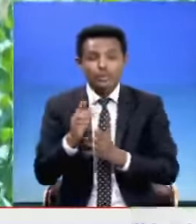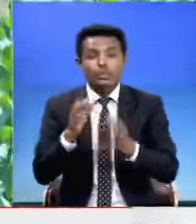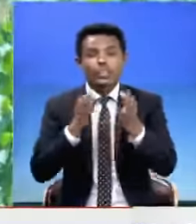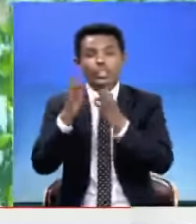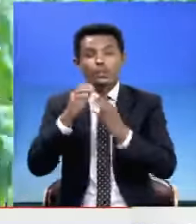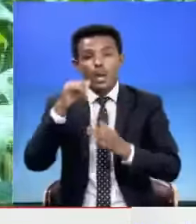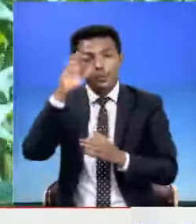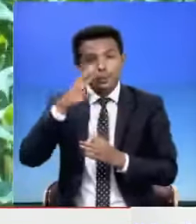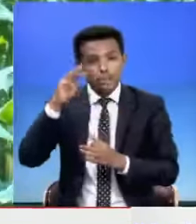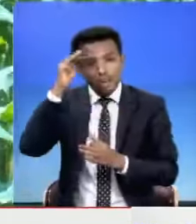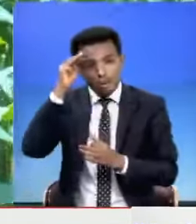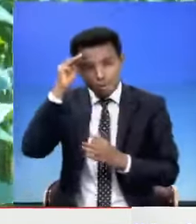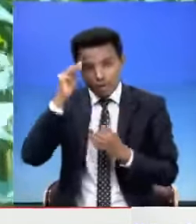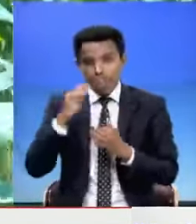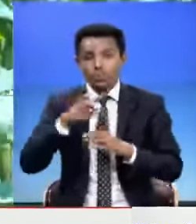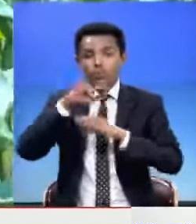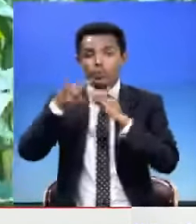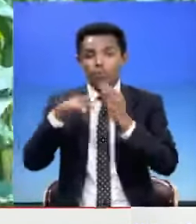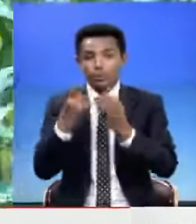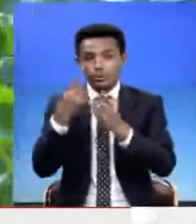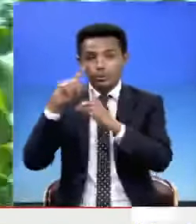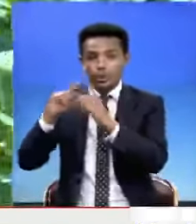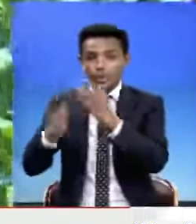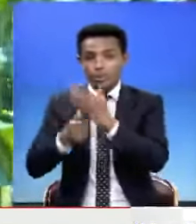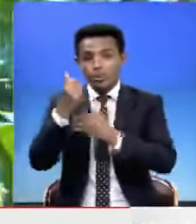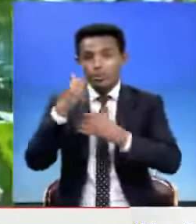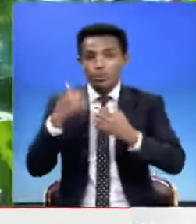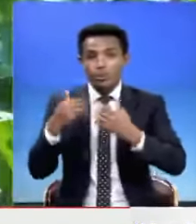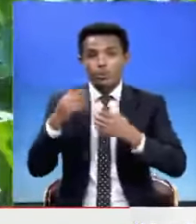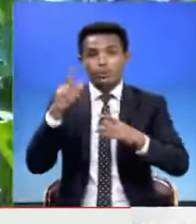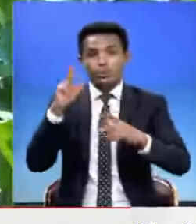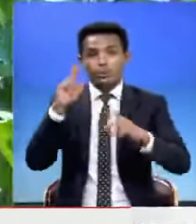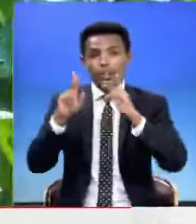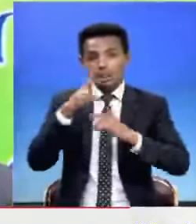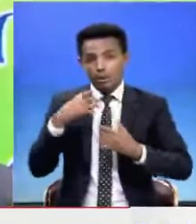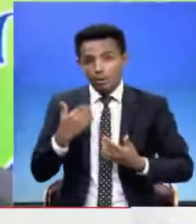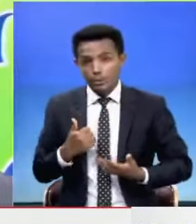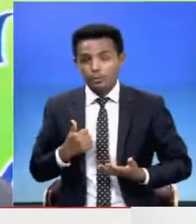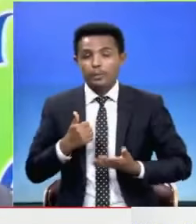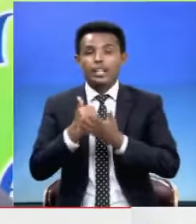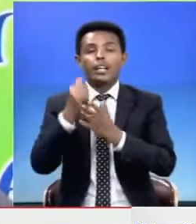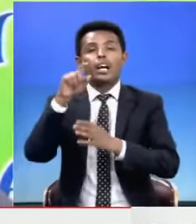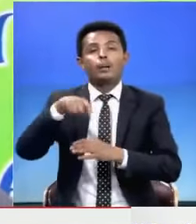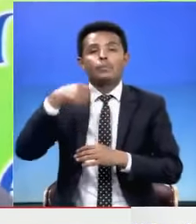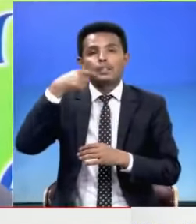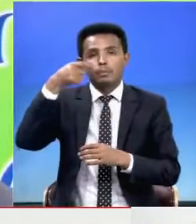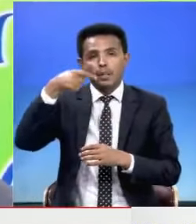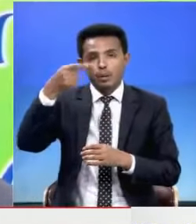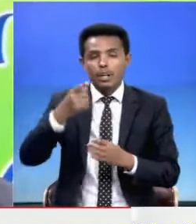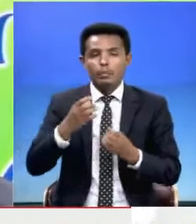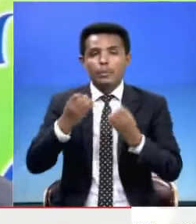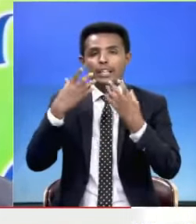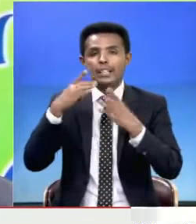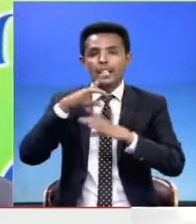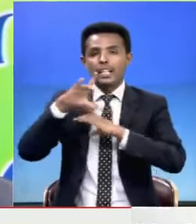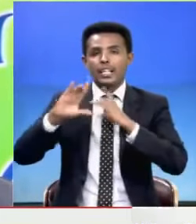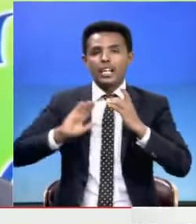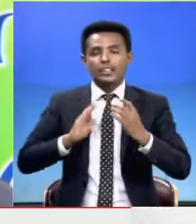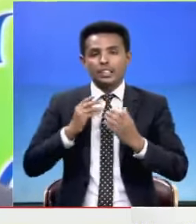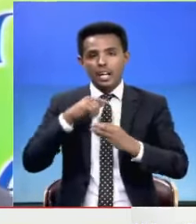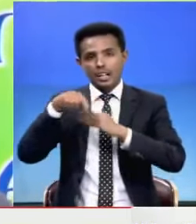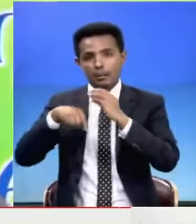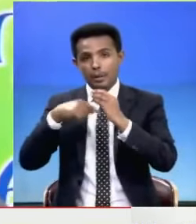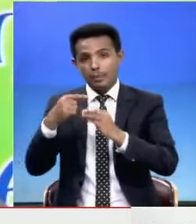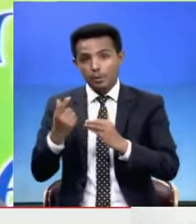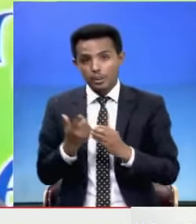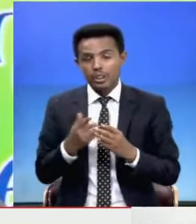ዞኑ ከፍተኛ ምርት በማምረት ለተጎዱ ወገኖች የመድረስ ኃላፊነት አለበትም ብለዋል። በርካታ የክልላችን አካባቢዎች አርሶ አደሮች